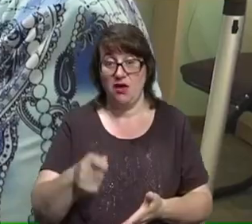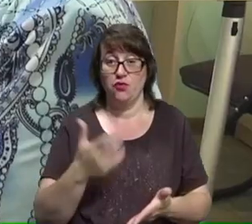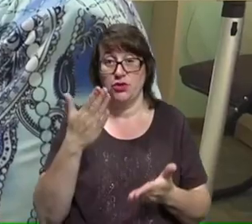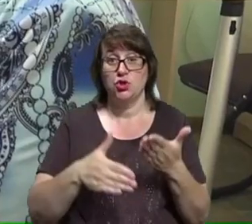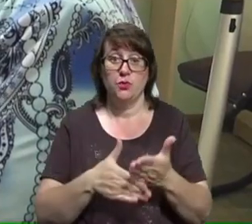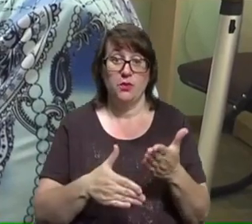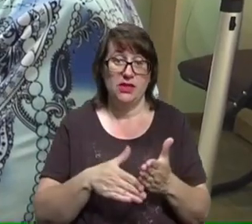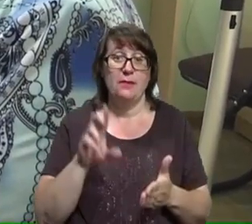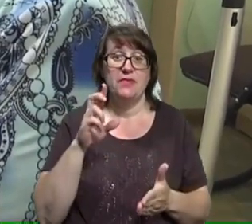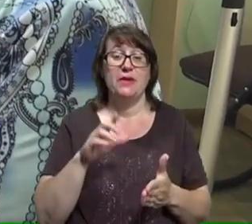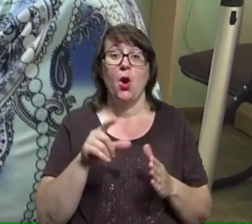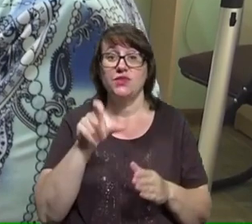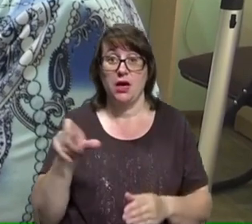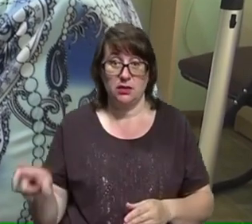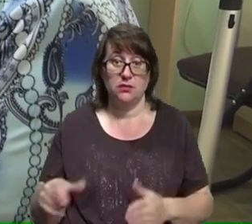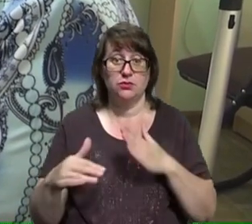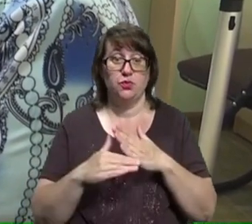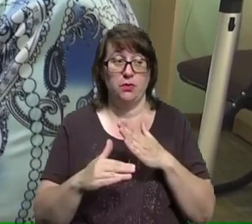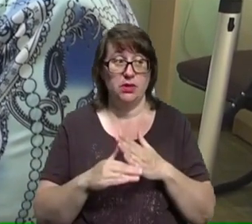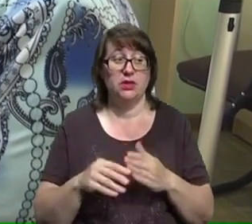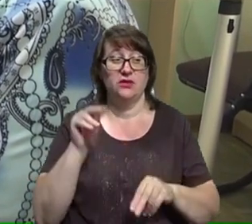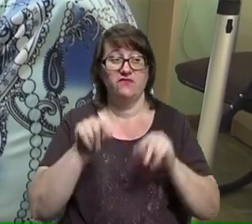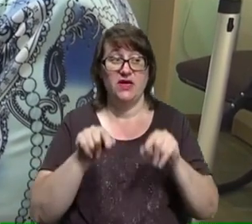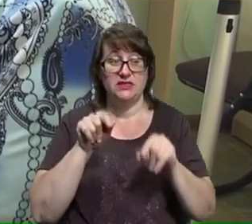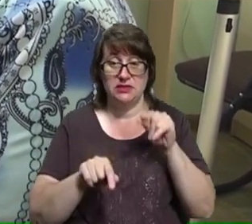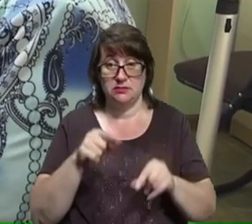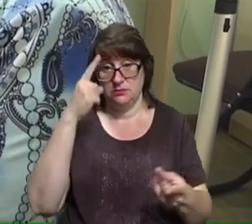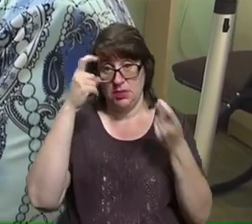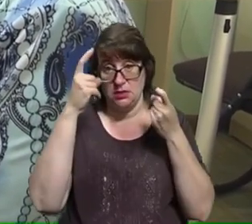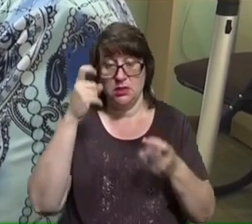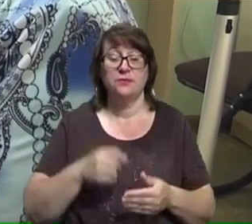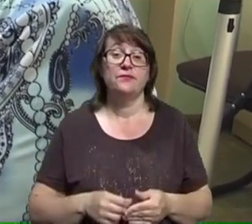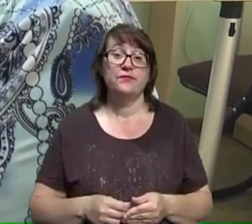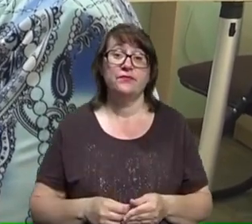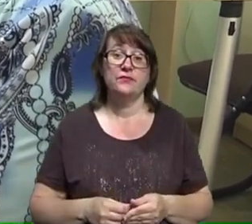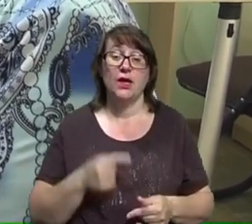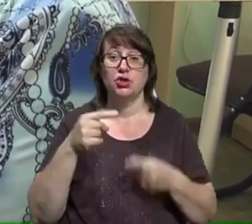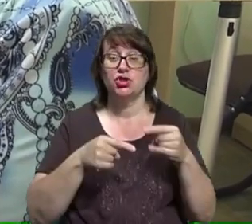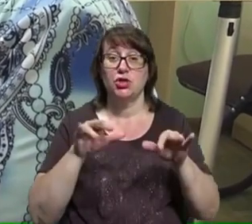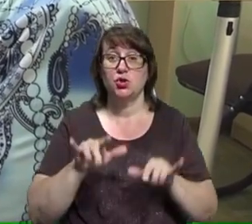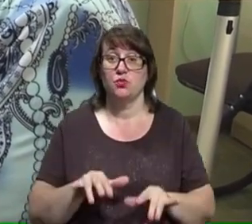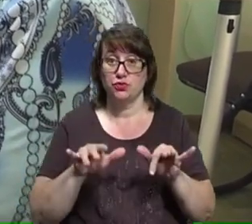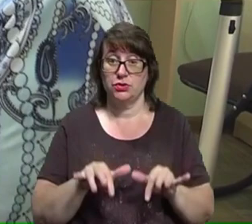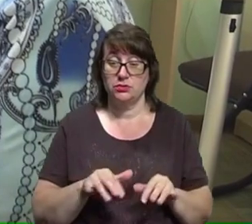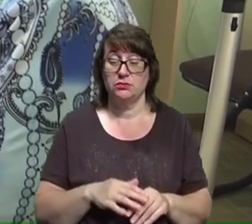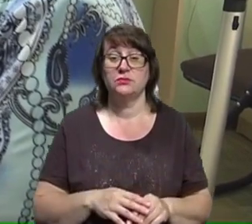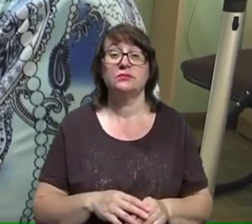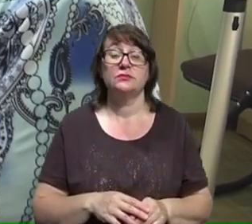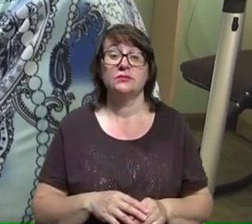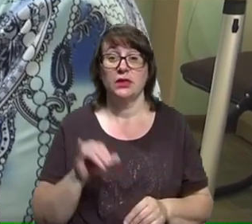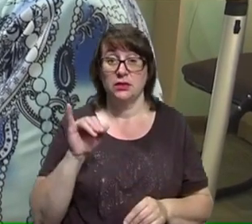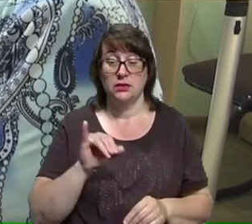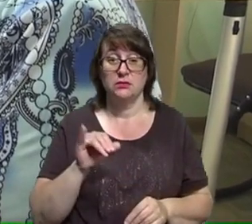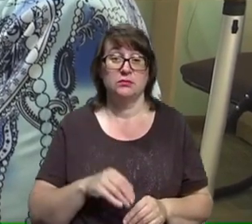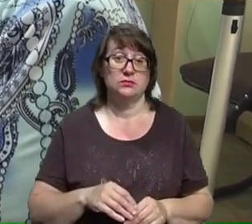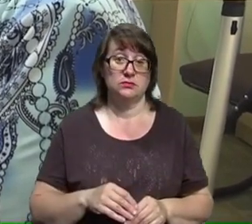бібліотекарі. Вони допомогли мені ввести дані через комп'ютер. От, ну і